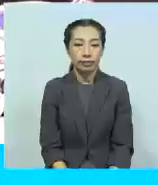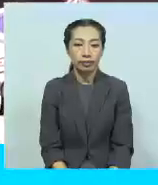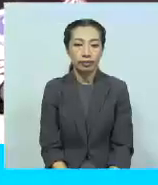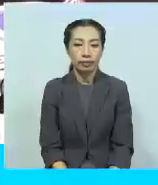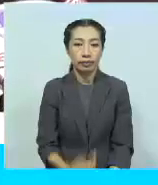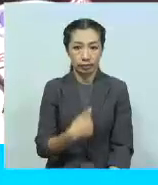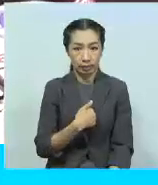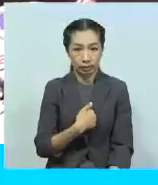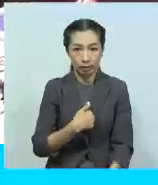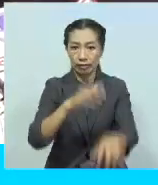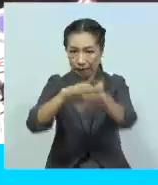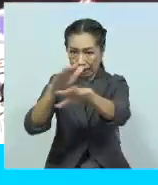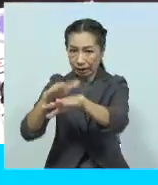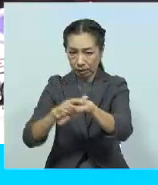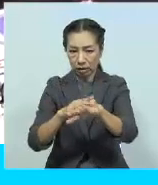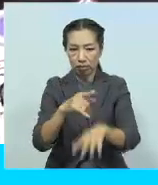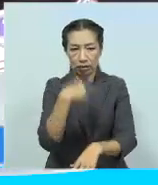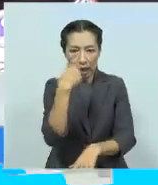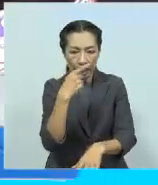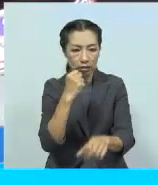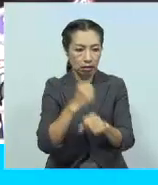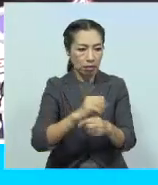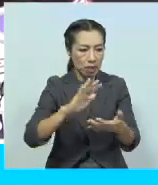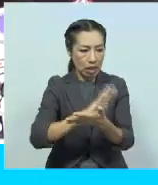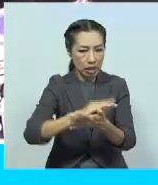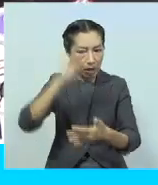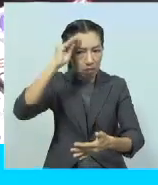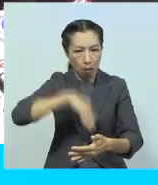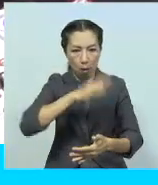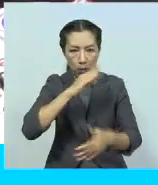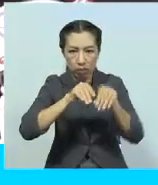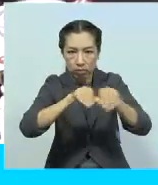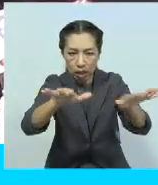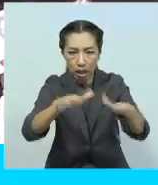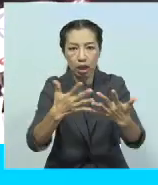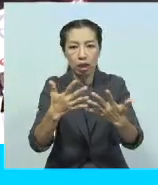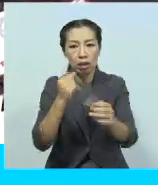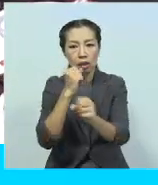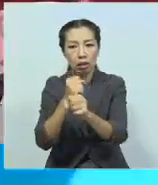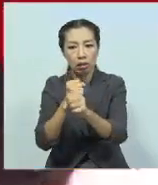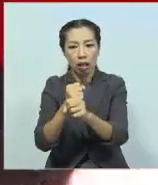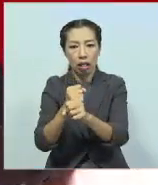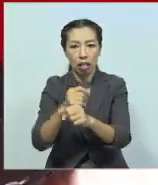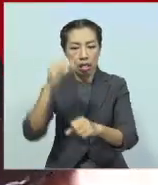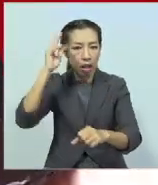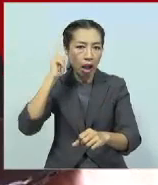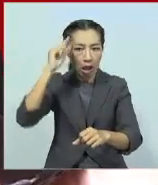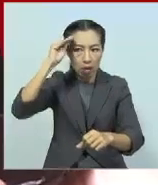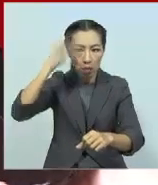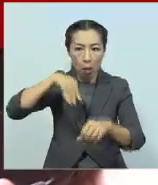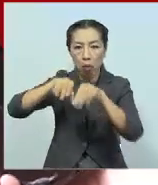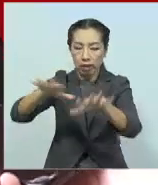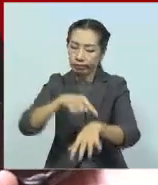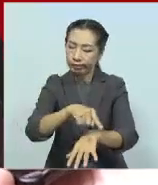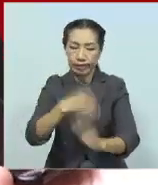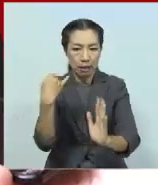แต่ผมขอเรียนเตือนนะครับว่าสิ่งที่ทำเหล่านี้เป็นเรื่องที่ผิดกฎหมายและผิดพรบ.คอมพิวเตอร์ด้วยนะครับอย่าทำเล